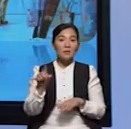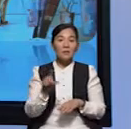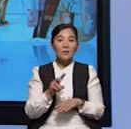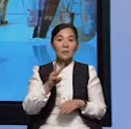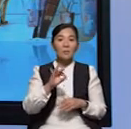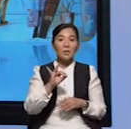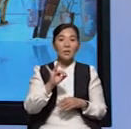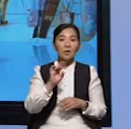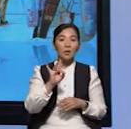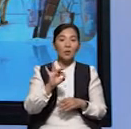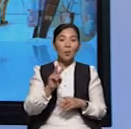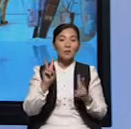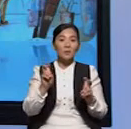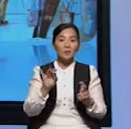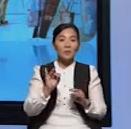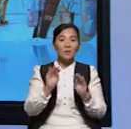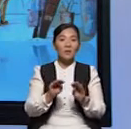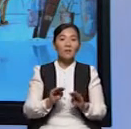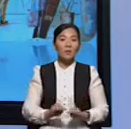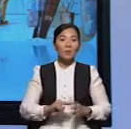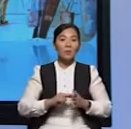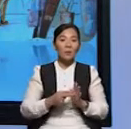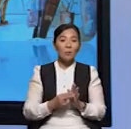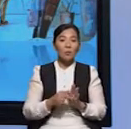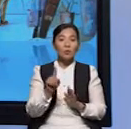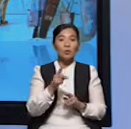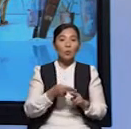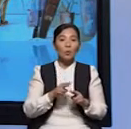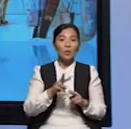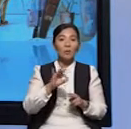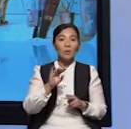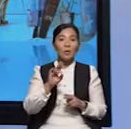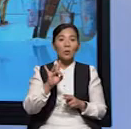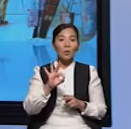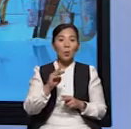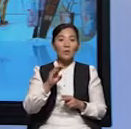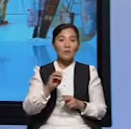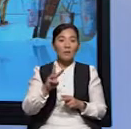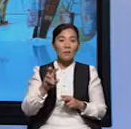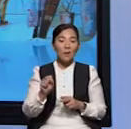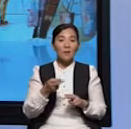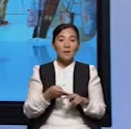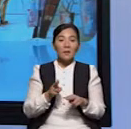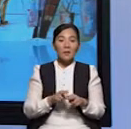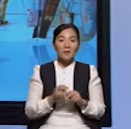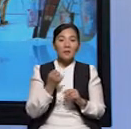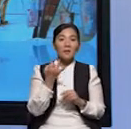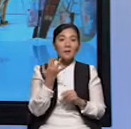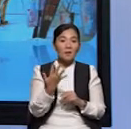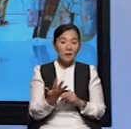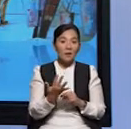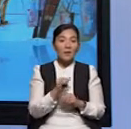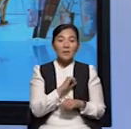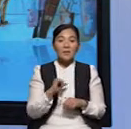на микротемы и составлять план. Что такое микротема? Микротема – это